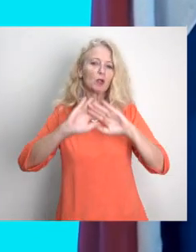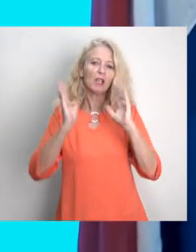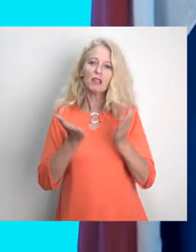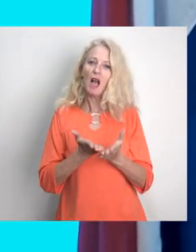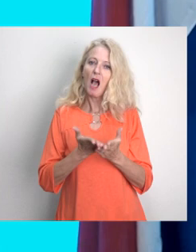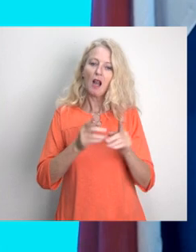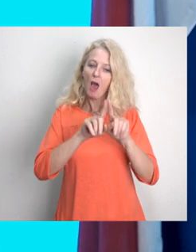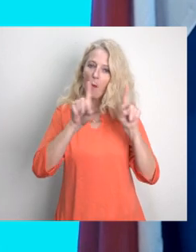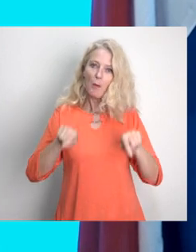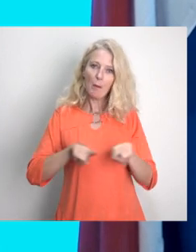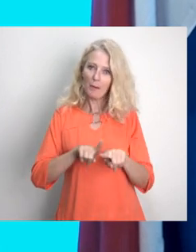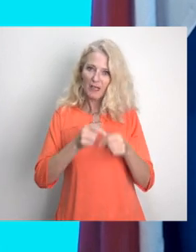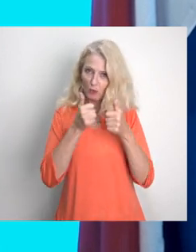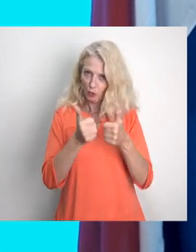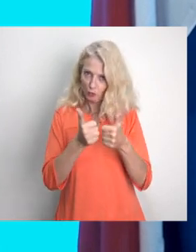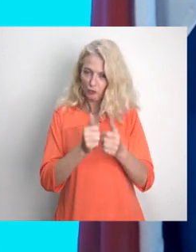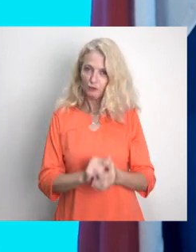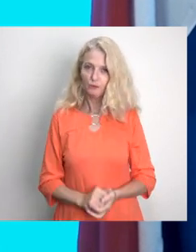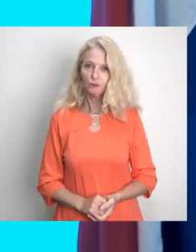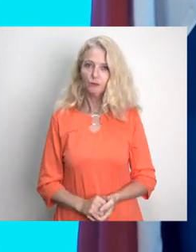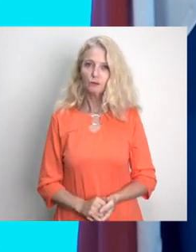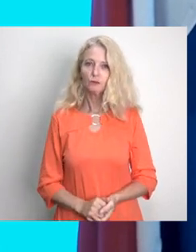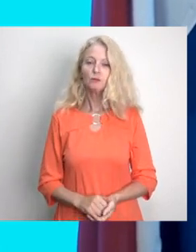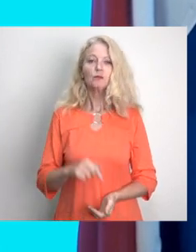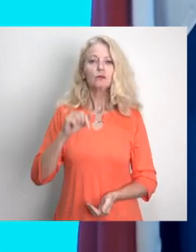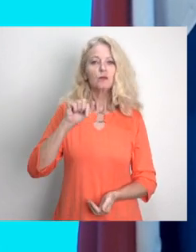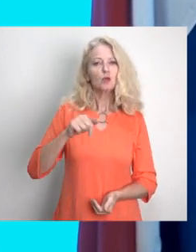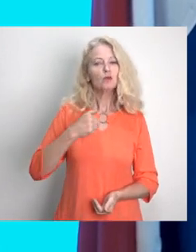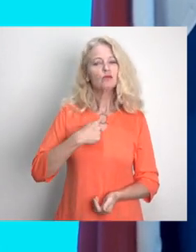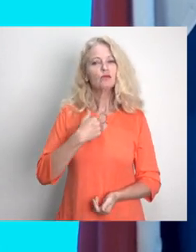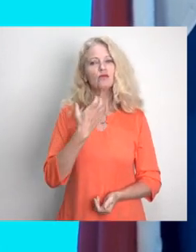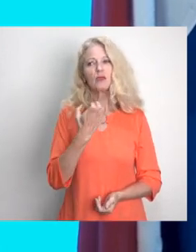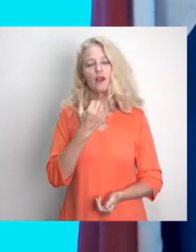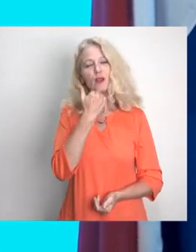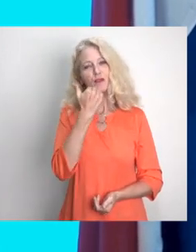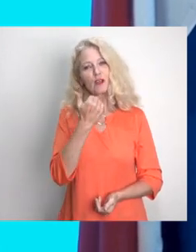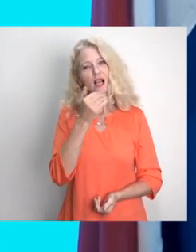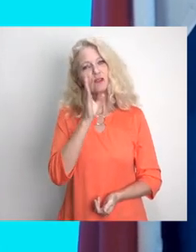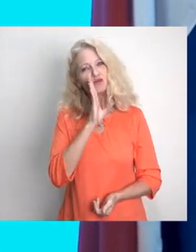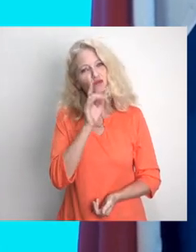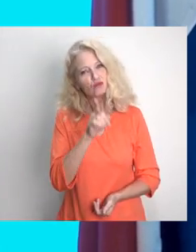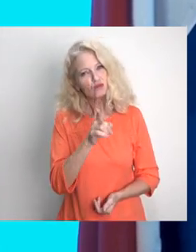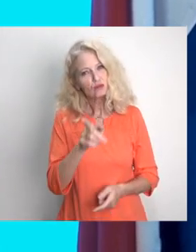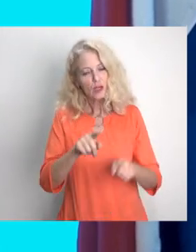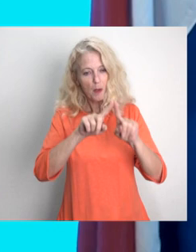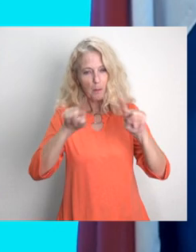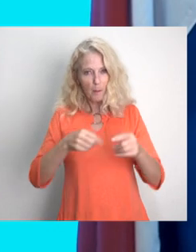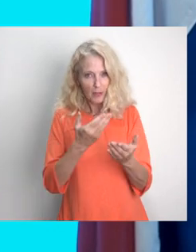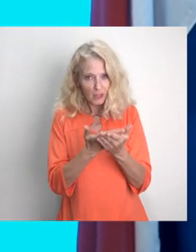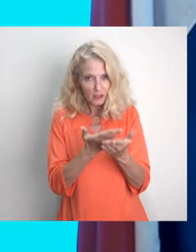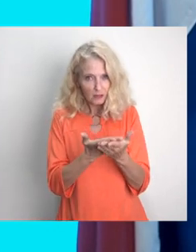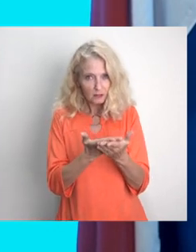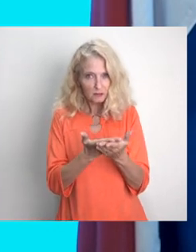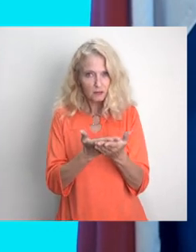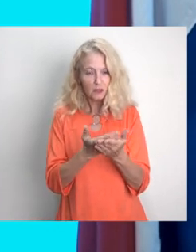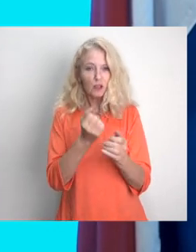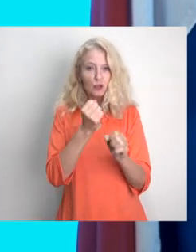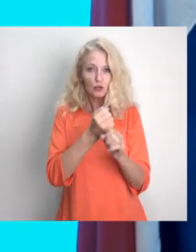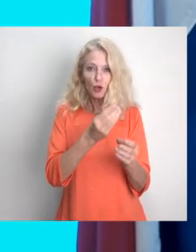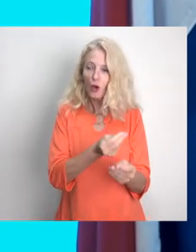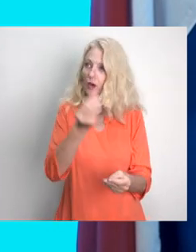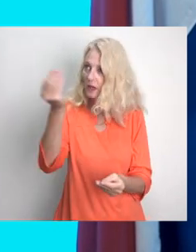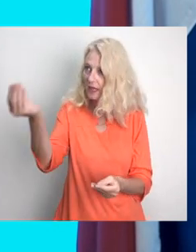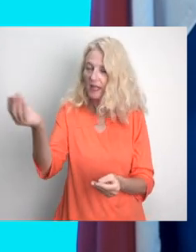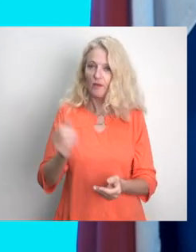Ik wil hiervan van dit moment gebruik maken om de personen te verzoeken om deze bewijsstukken alsnog in te dienen,